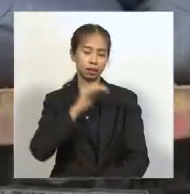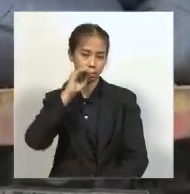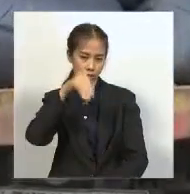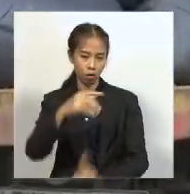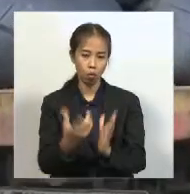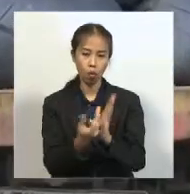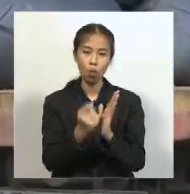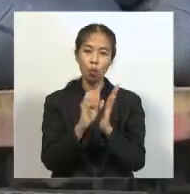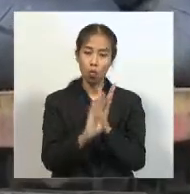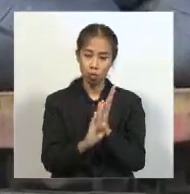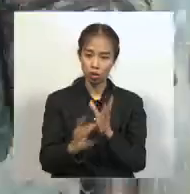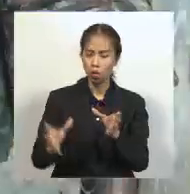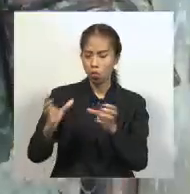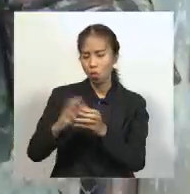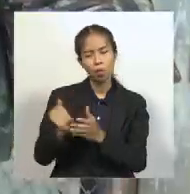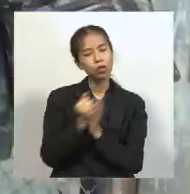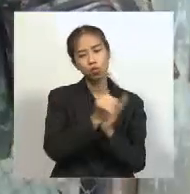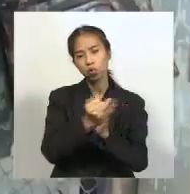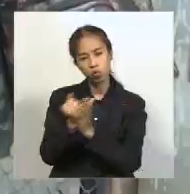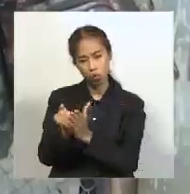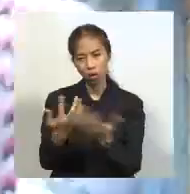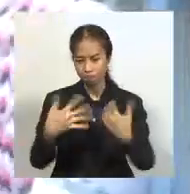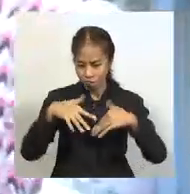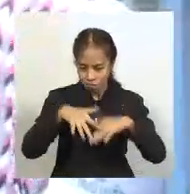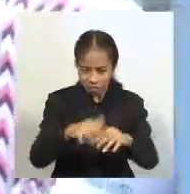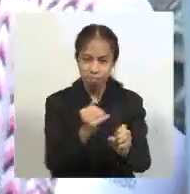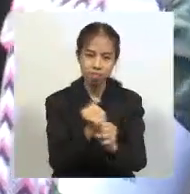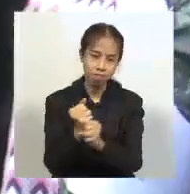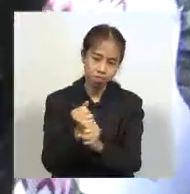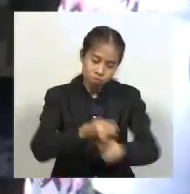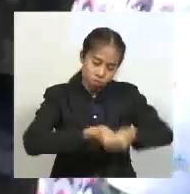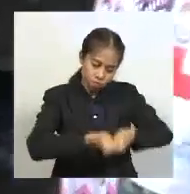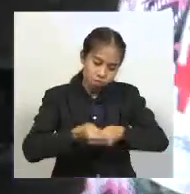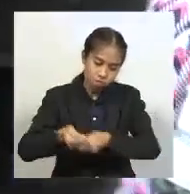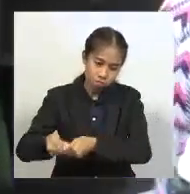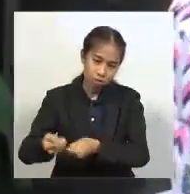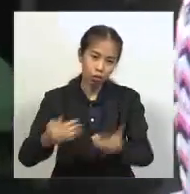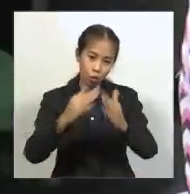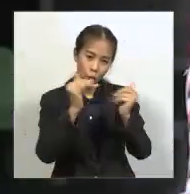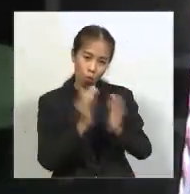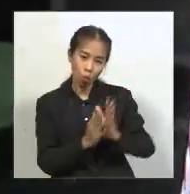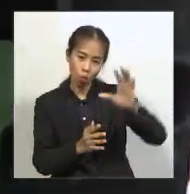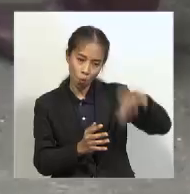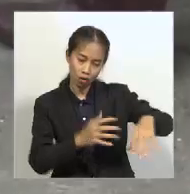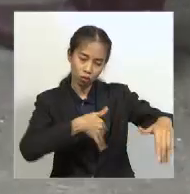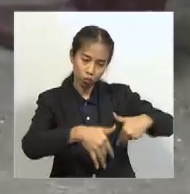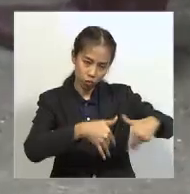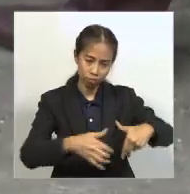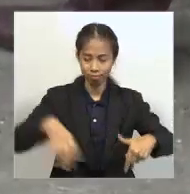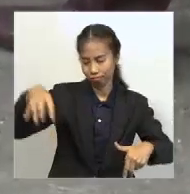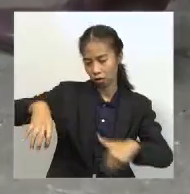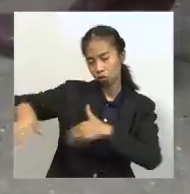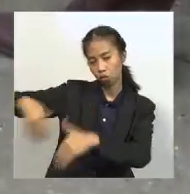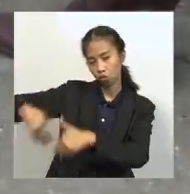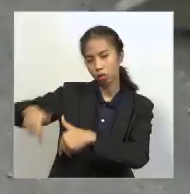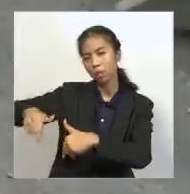อุบลราชธานีจิตอาสาก็มาร่วมด้วยช่วยกันทำความสะอาดพื้นที่ชุมชนวัดศรีประดู่ชุมชนบุรพานอก